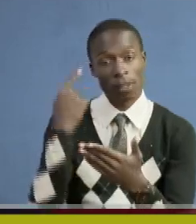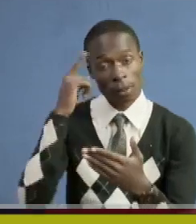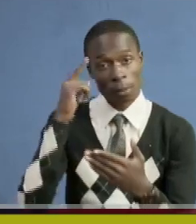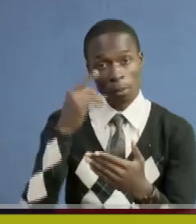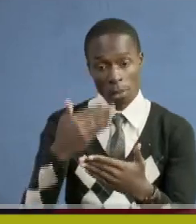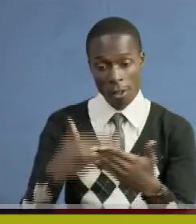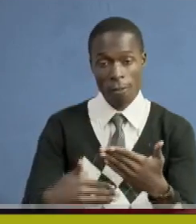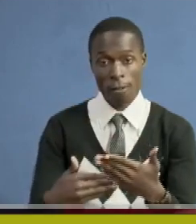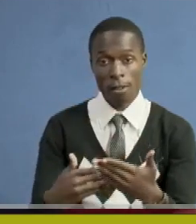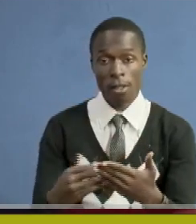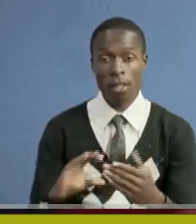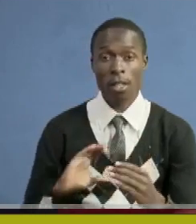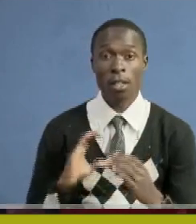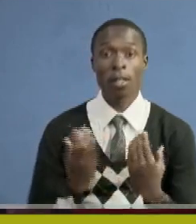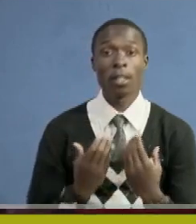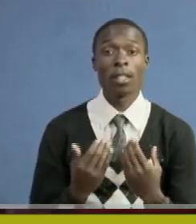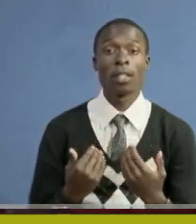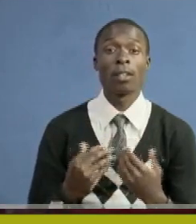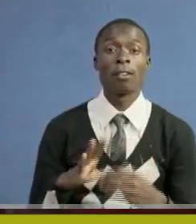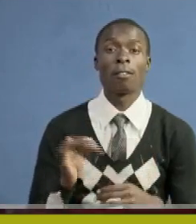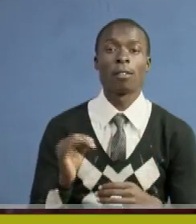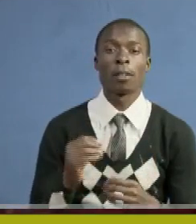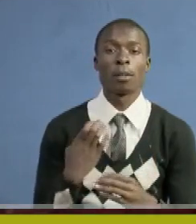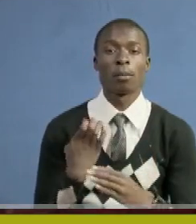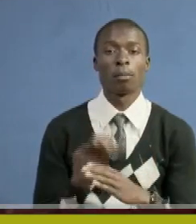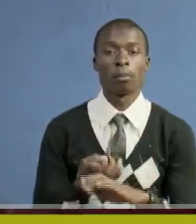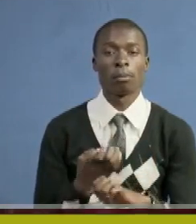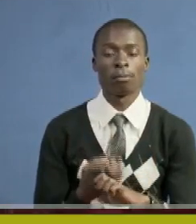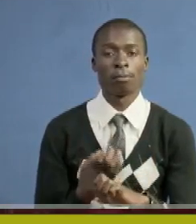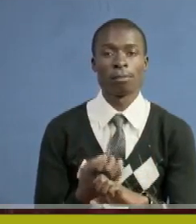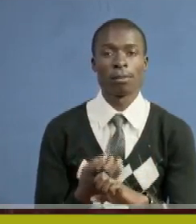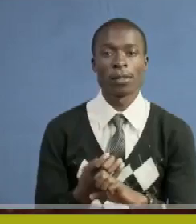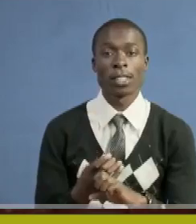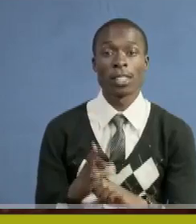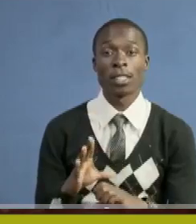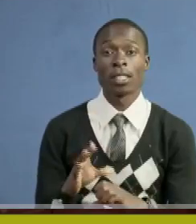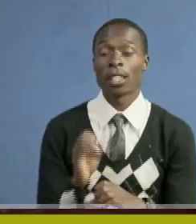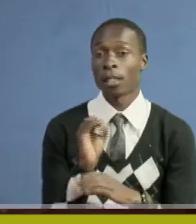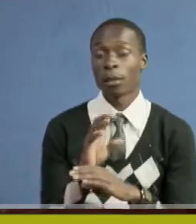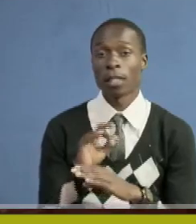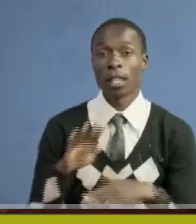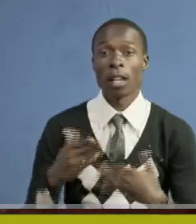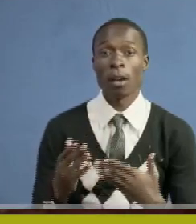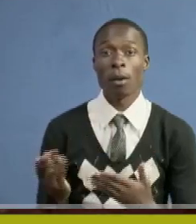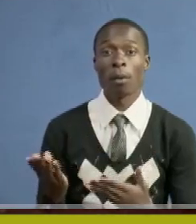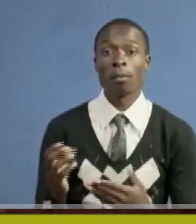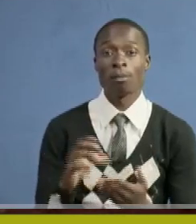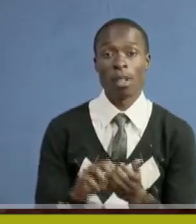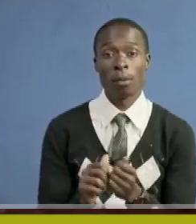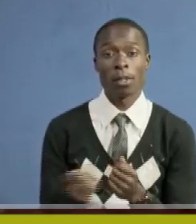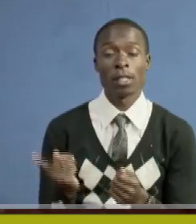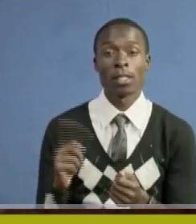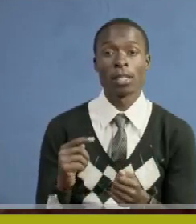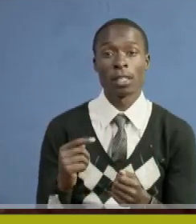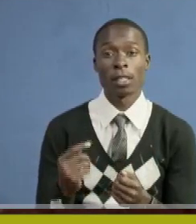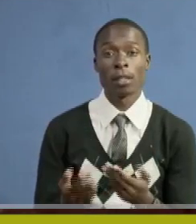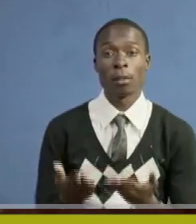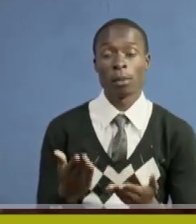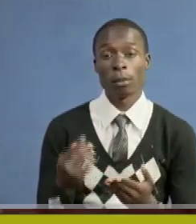seneti walijipata pabaya kueleza ni vipi mahindi haya yalipata mwanya wa kuingia nchini na iwapo ni bora kwa matumizi ya